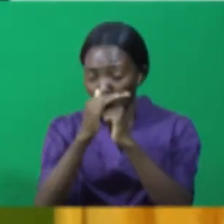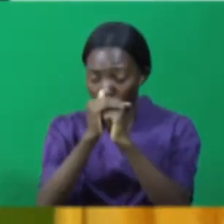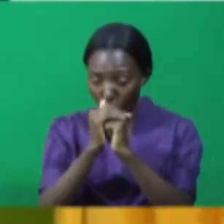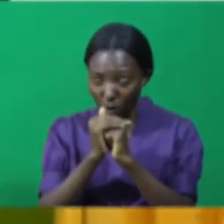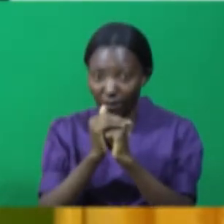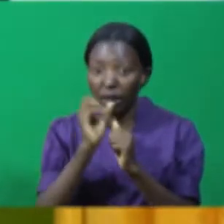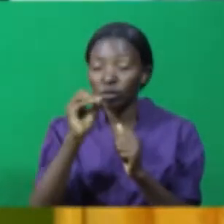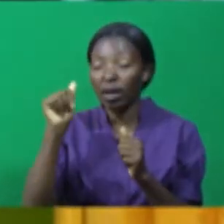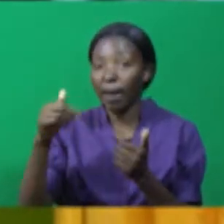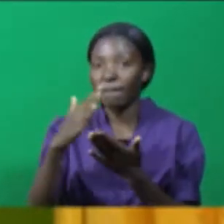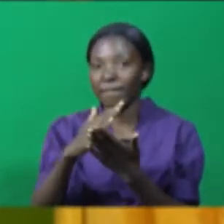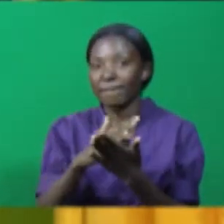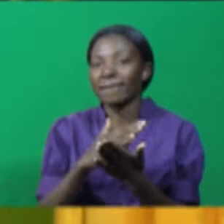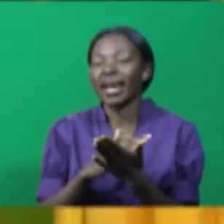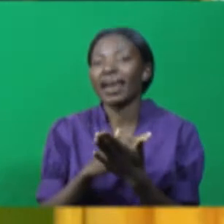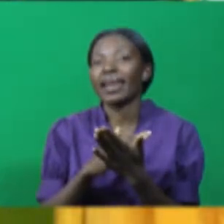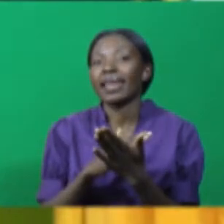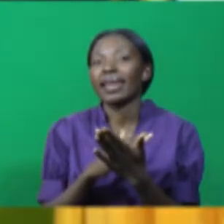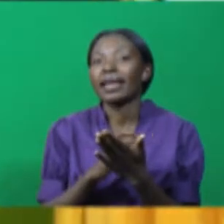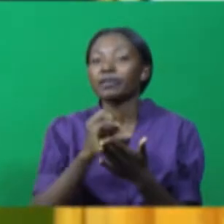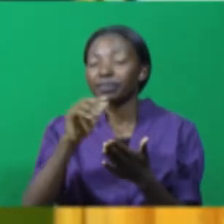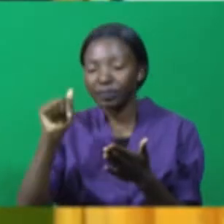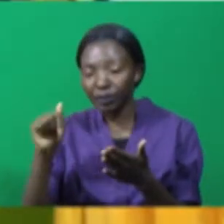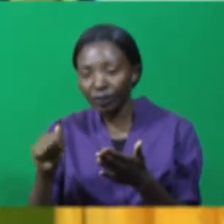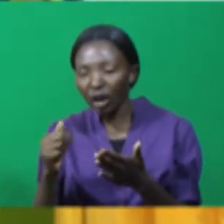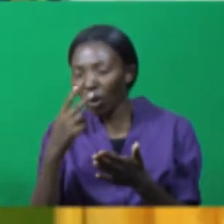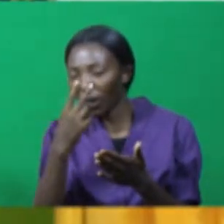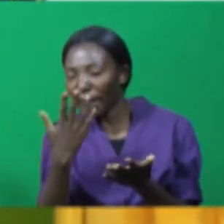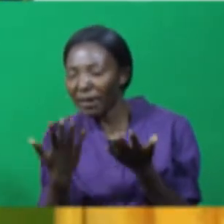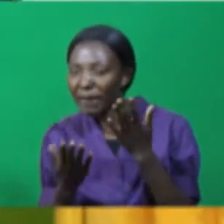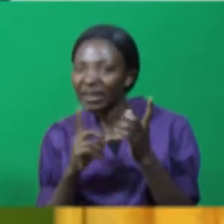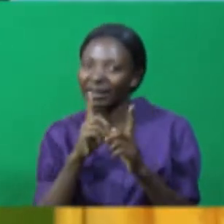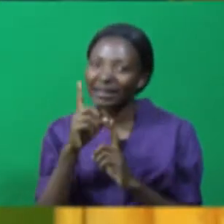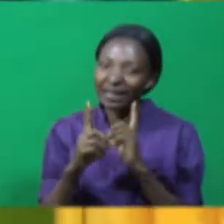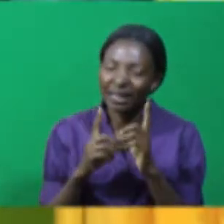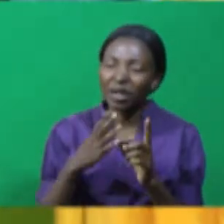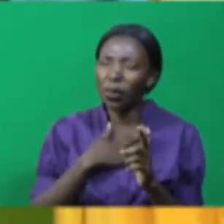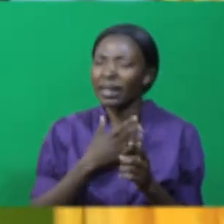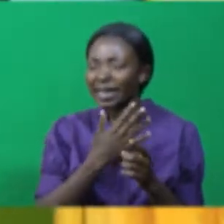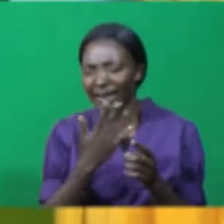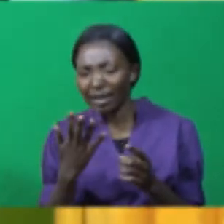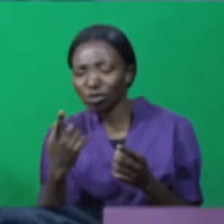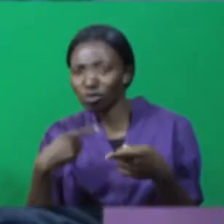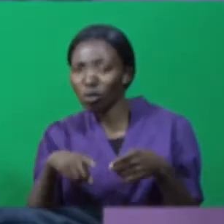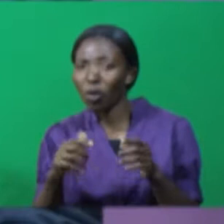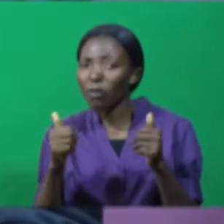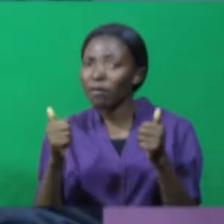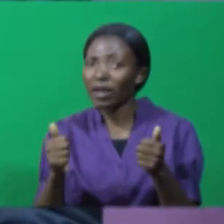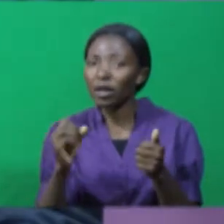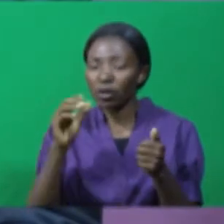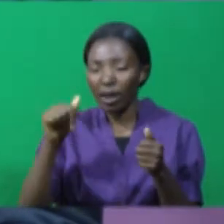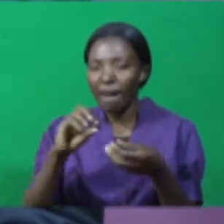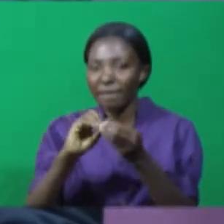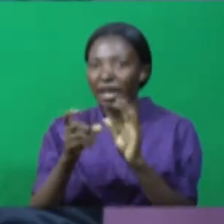Saka vakabva varonga manje panyaya dzekunamata. Ivo ndobva vaita songo vari kungokurukura kuda kuti zvinhu zvifambe zvakadai so vachibva vatogadza